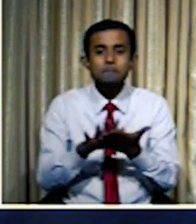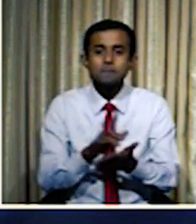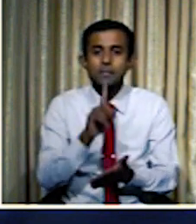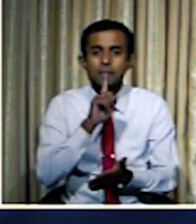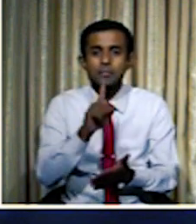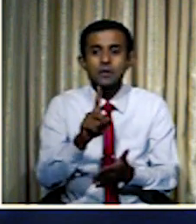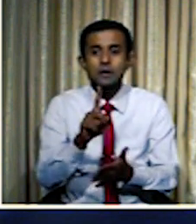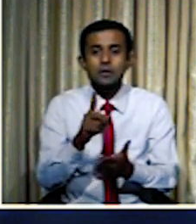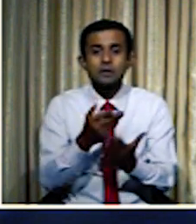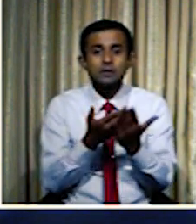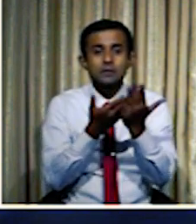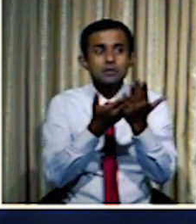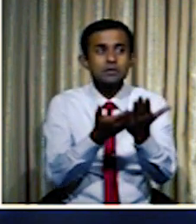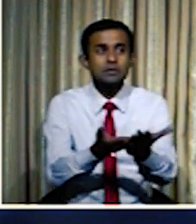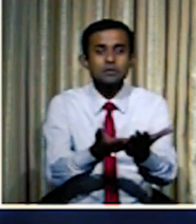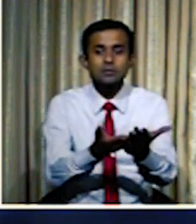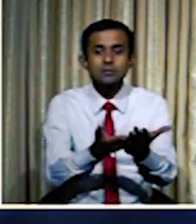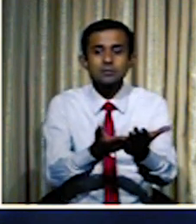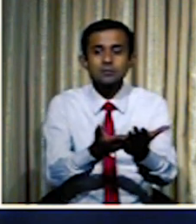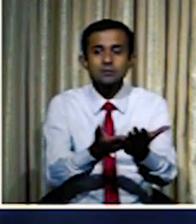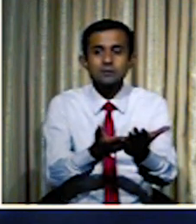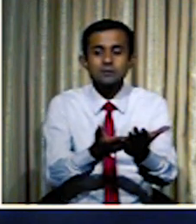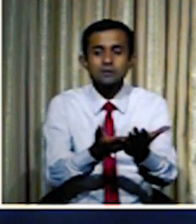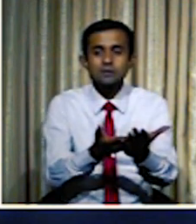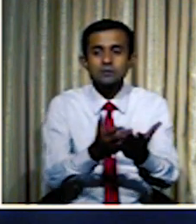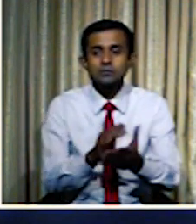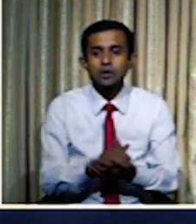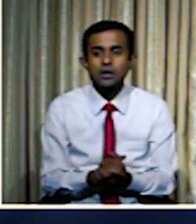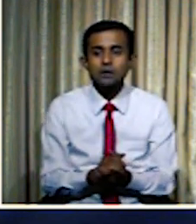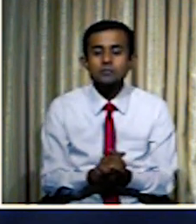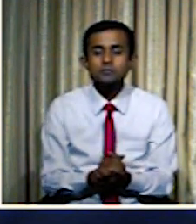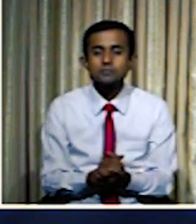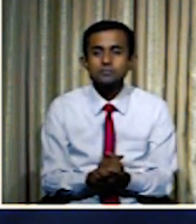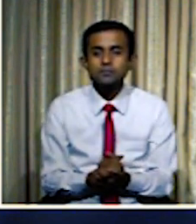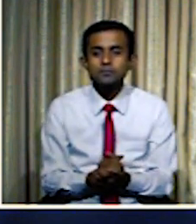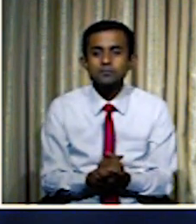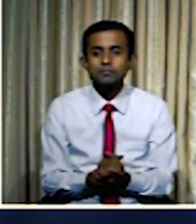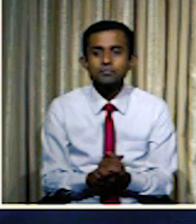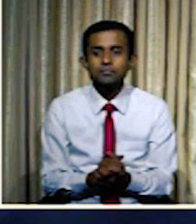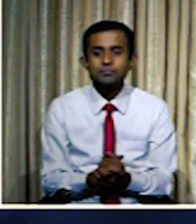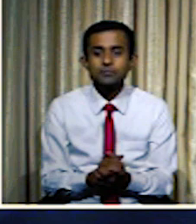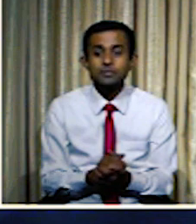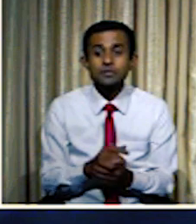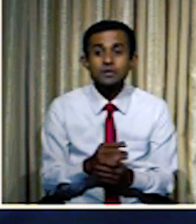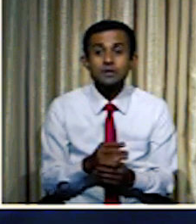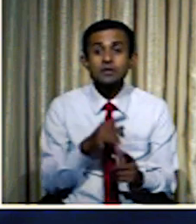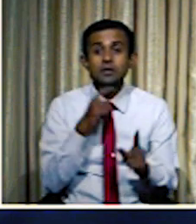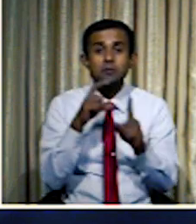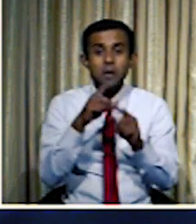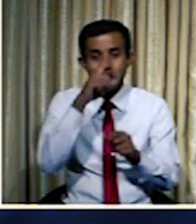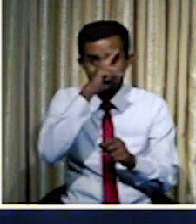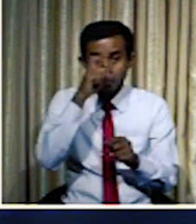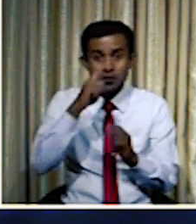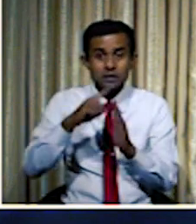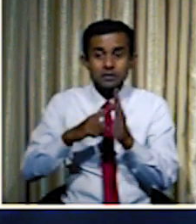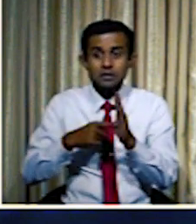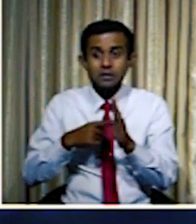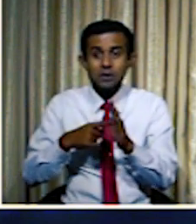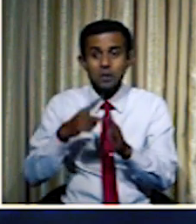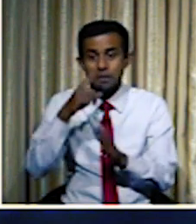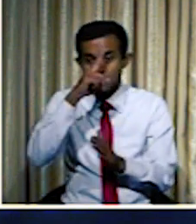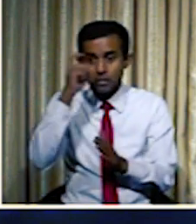මම මේක සභාගත කරන්නත් කැමතියි හැන්සාත් ගත කරන්න කියලා ඉල්ලනවා. දෙසැම්බර් මාසයේ සහ ජනවාරි